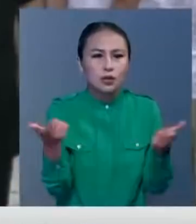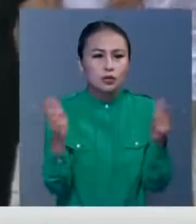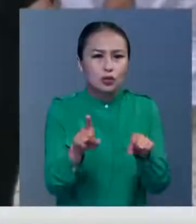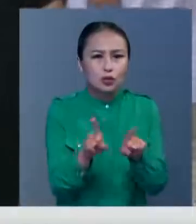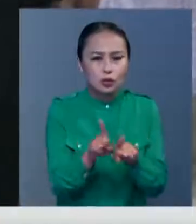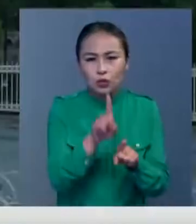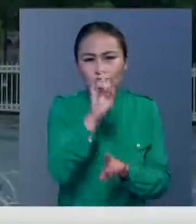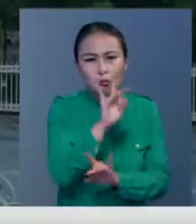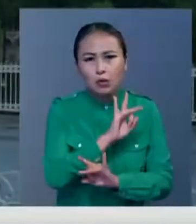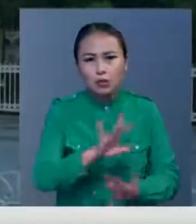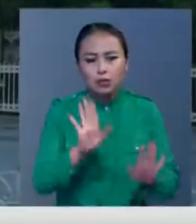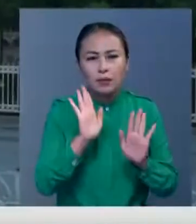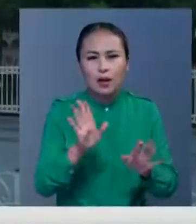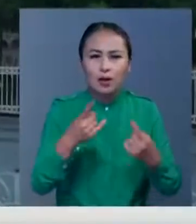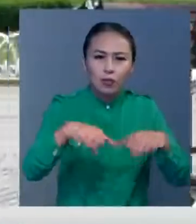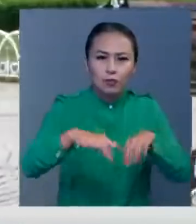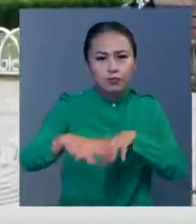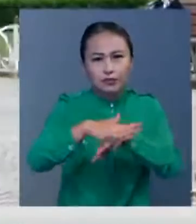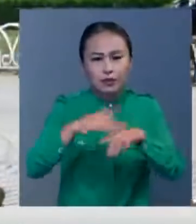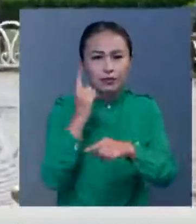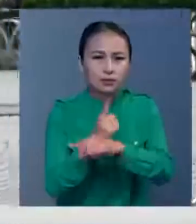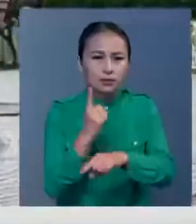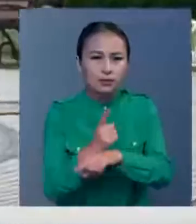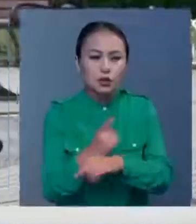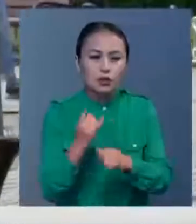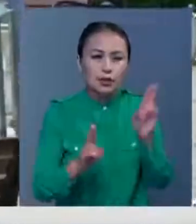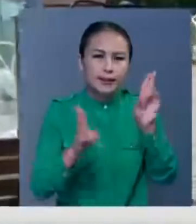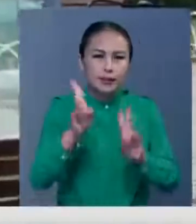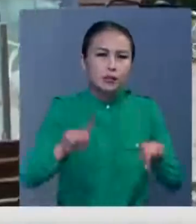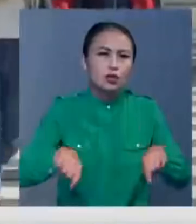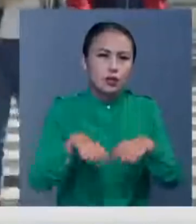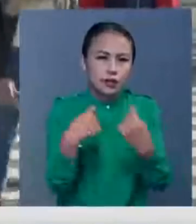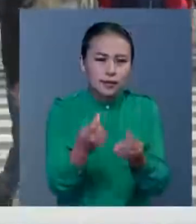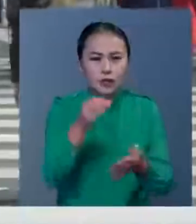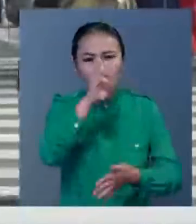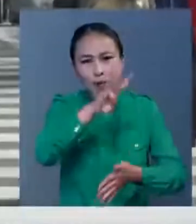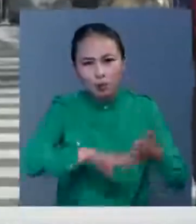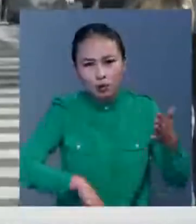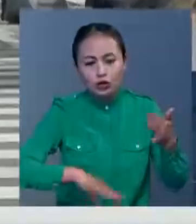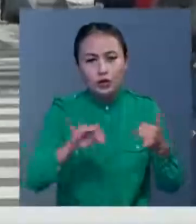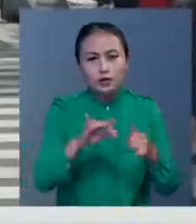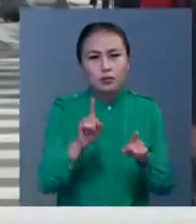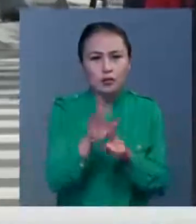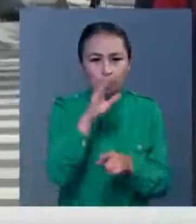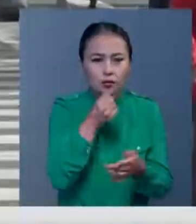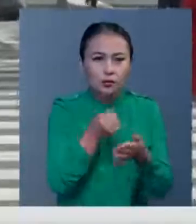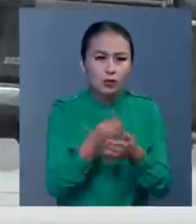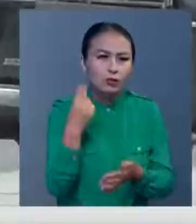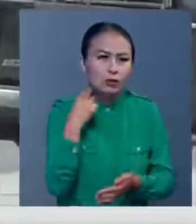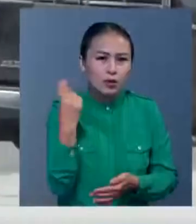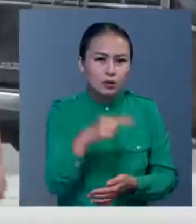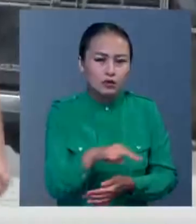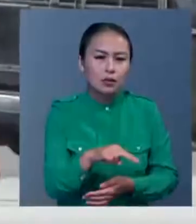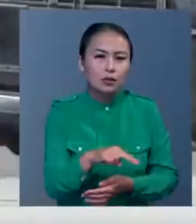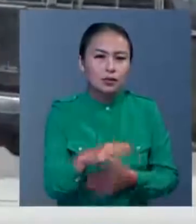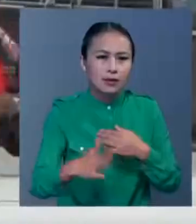енгізілмейді. Дегенмен қоғамдық жерлерде жиналуға болмайды. Ережені бұзғандарға айыппұл мен бас бостандығынан айыру түріне дейінгі